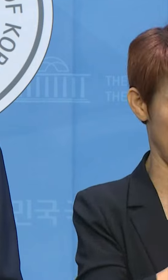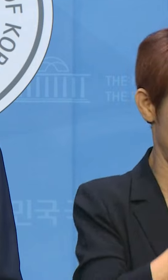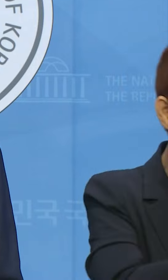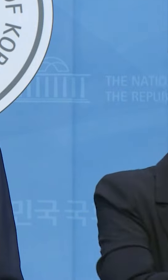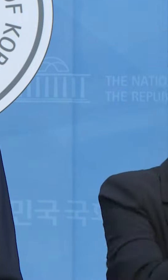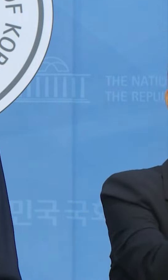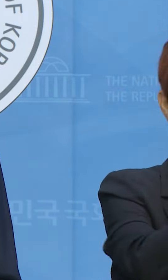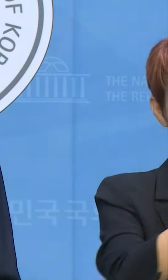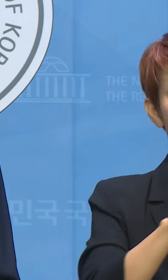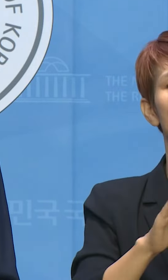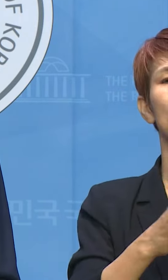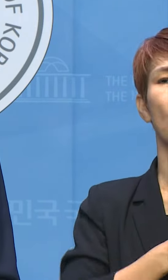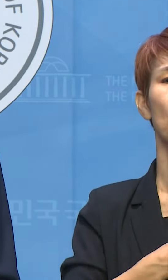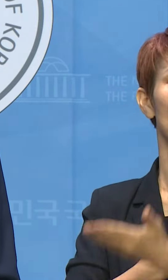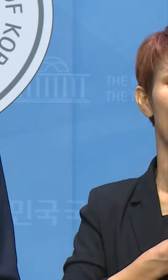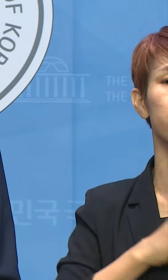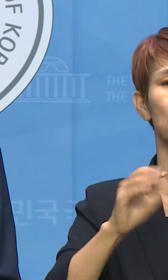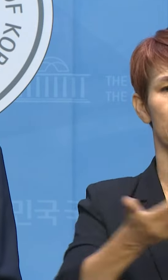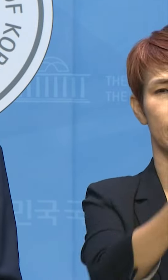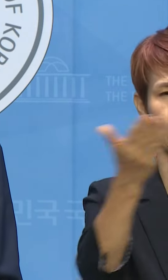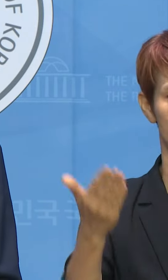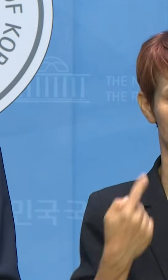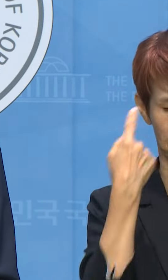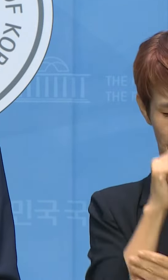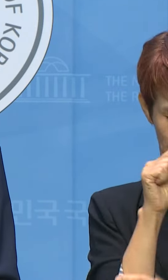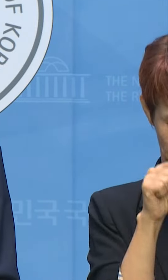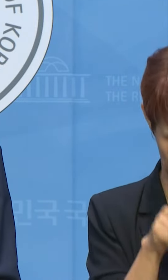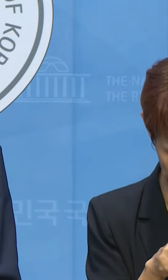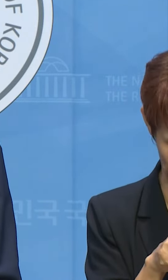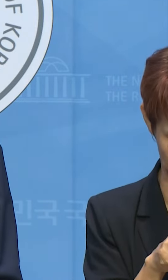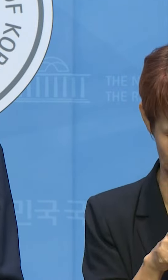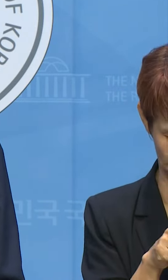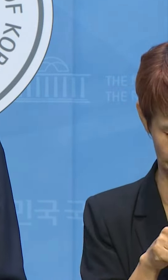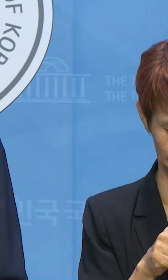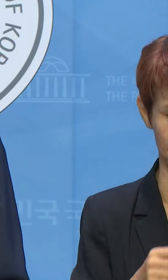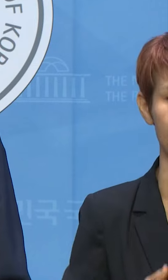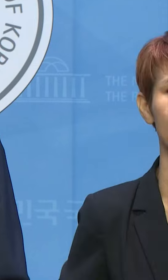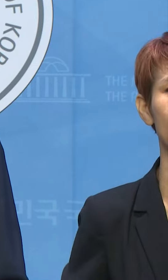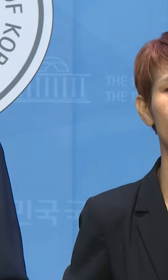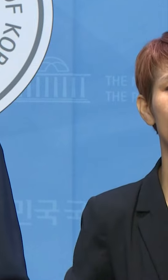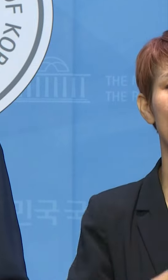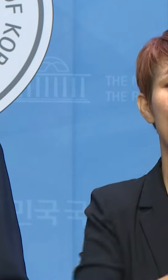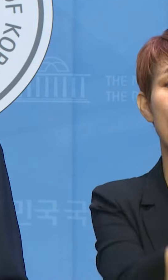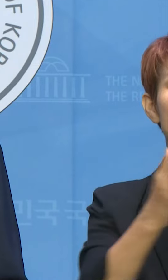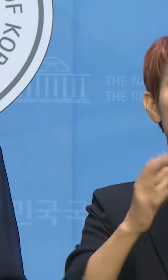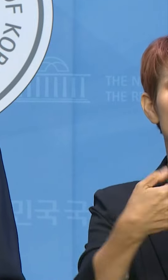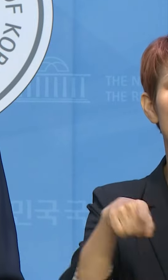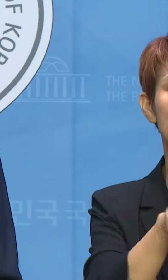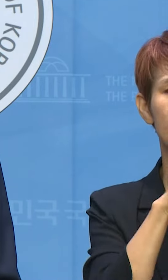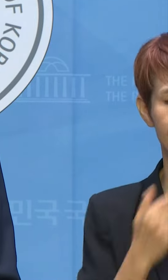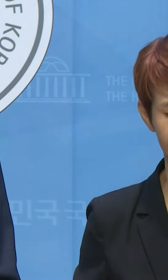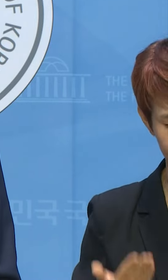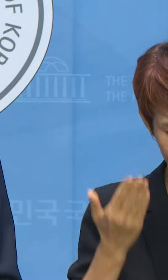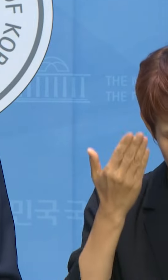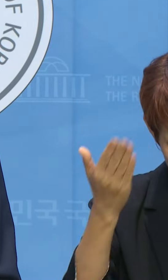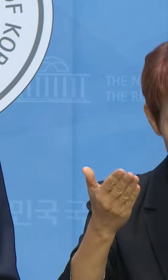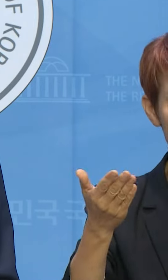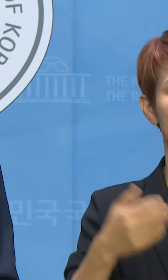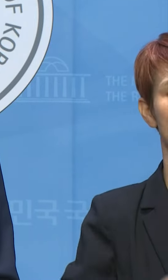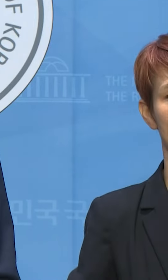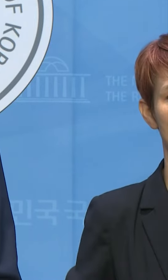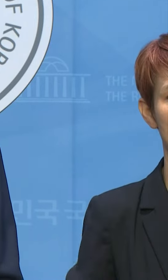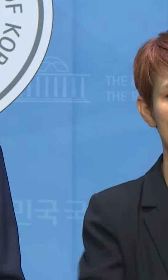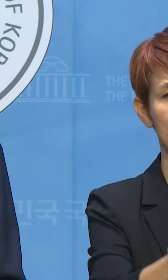우리 당원동지 그리고 국민들입니다 당원동지들과 국민을 위해 신명을 받쳐 일하겠습니다